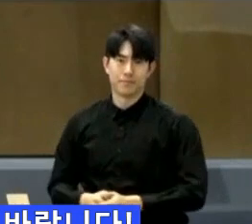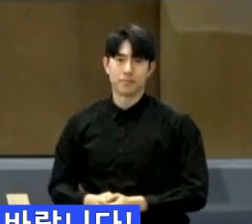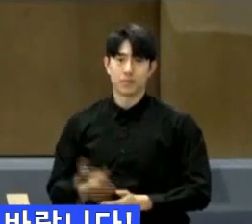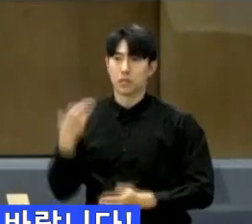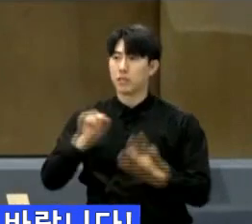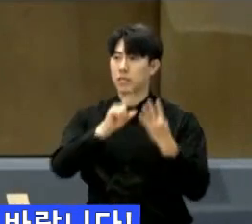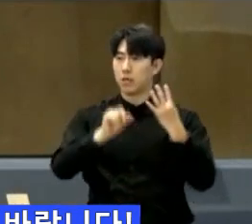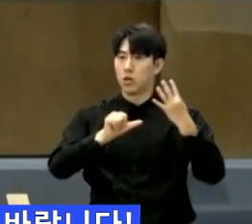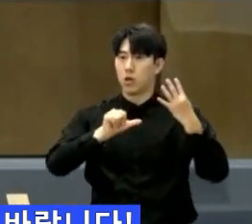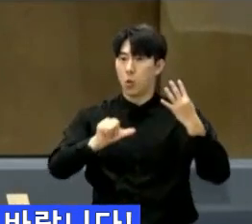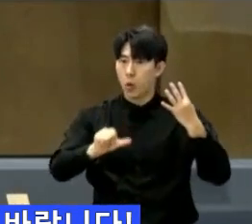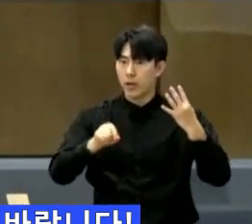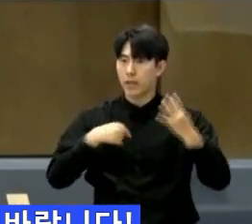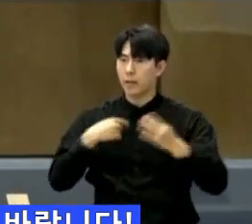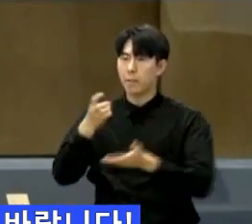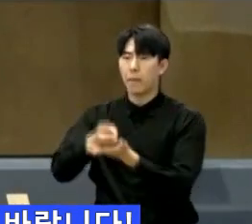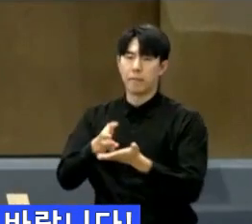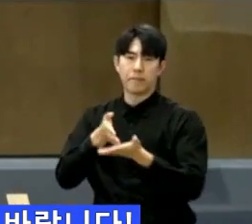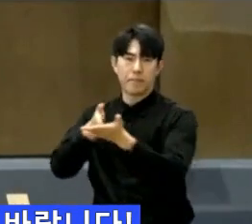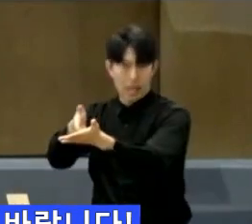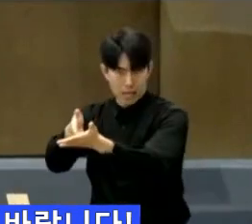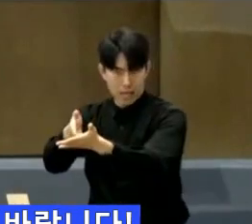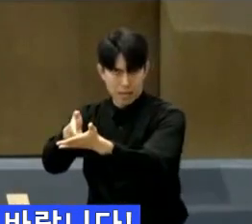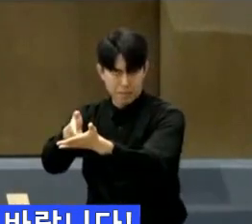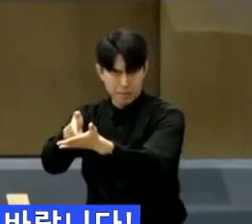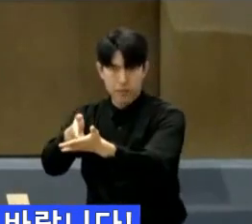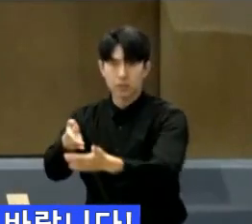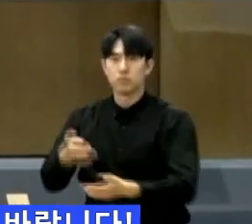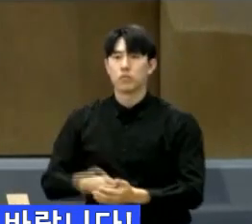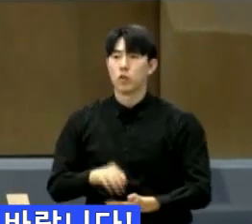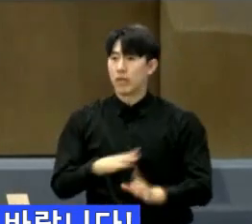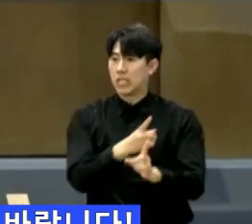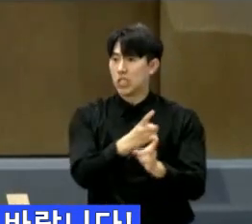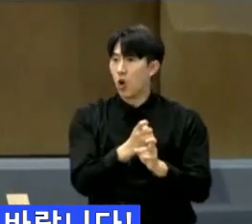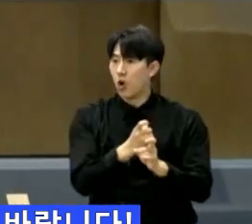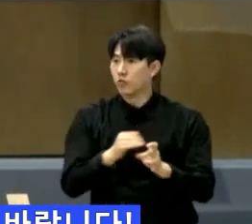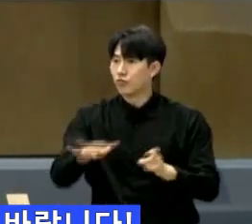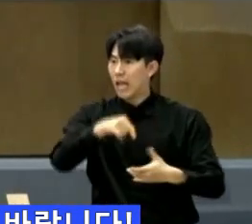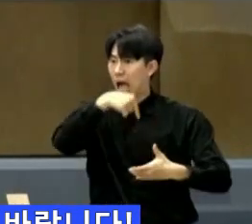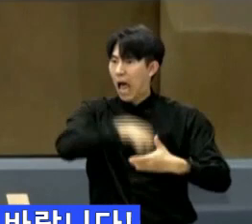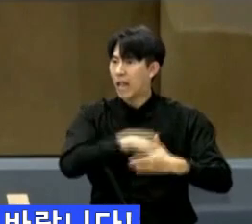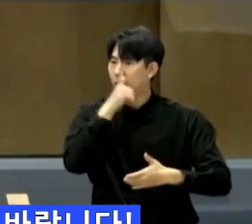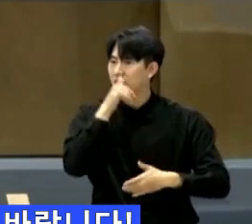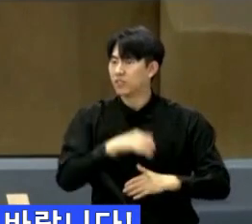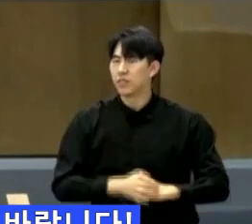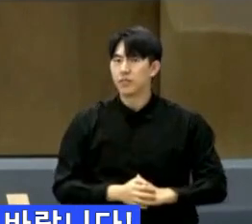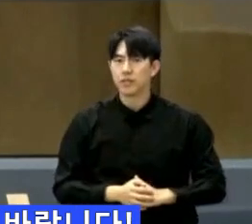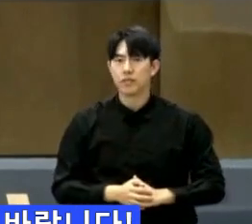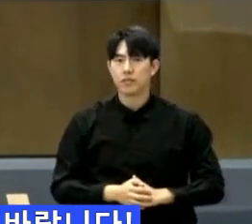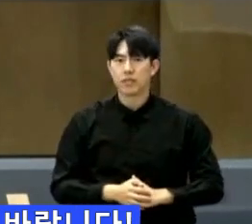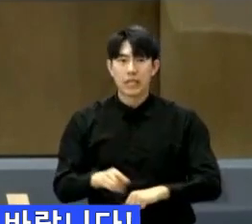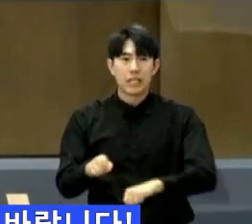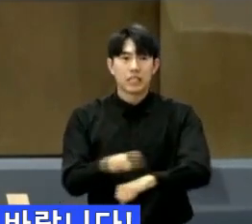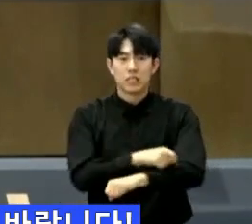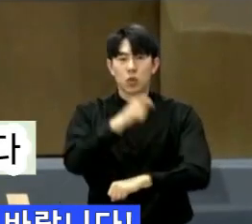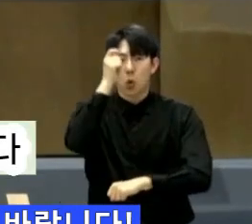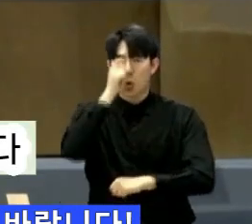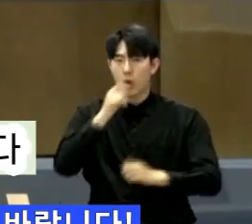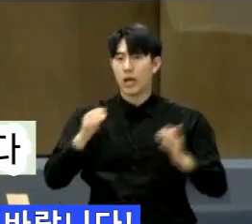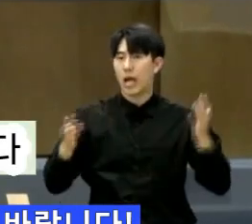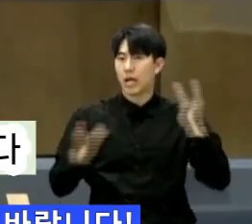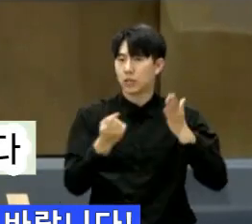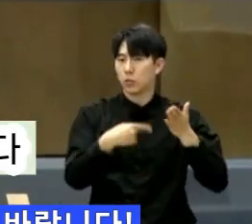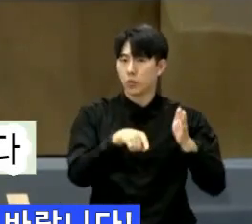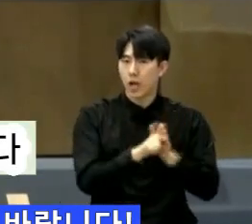4월 5일 제출을 시도했습니다. 우리의 적은 우리 안에 있다. 이보다 정확한 표현은 없습니다. 우리 특성화고 아이들을 위하여 본회의를